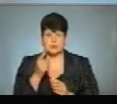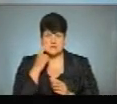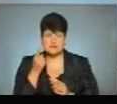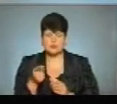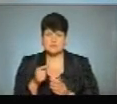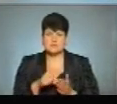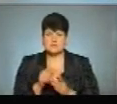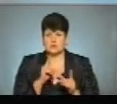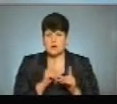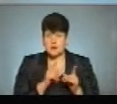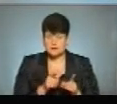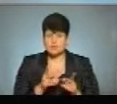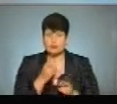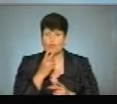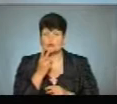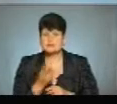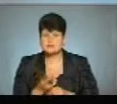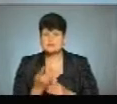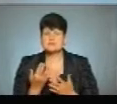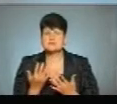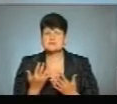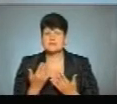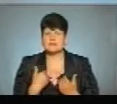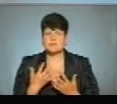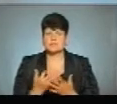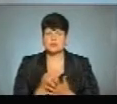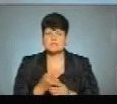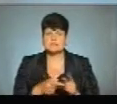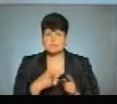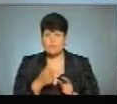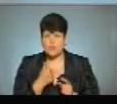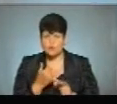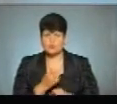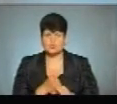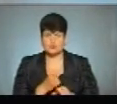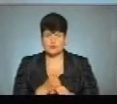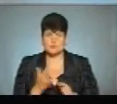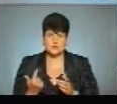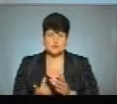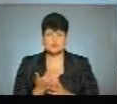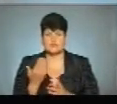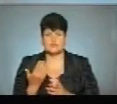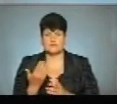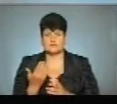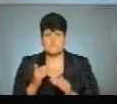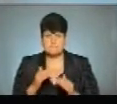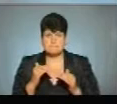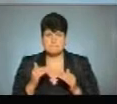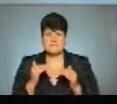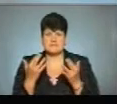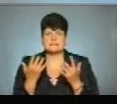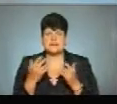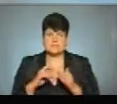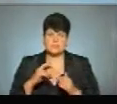міської ради і міст України для того, щоб подивитися, скільки ж нам вдалося за цих півроку зробити, знову ж таки, піднятися на скільки